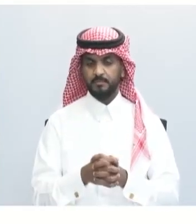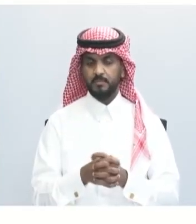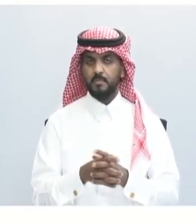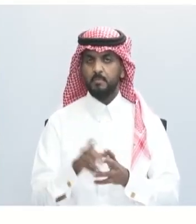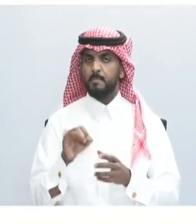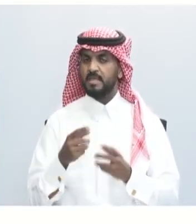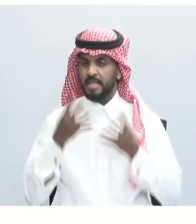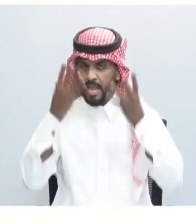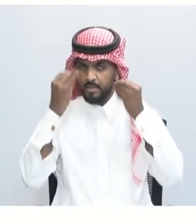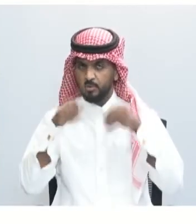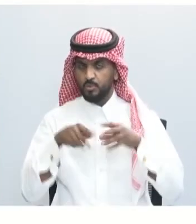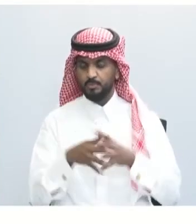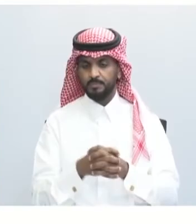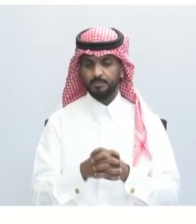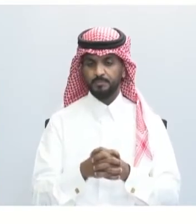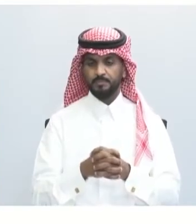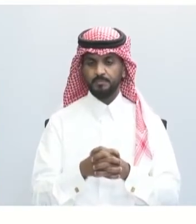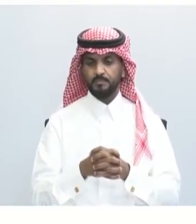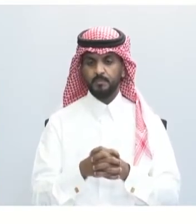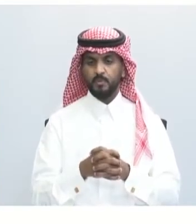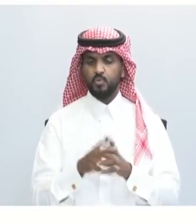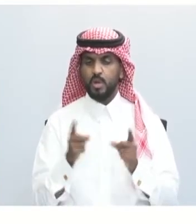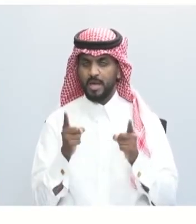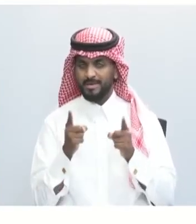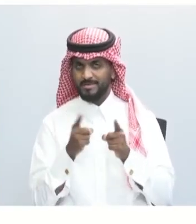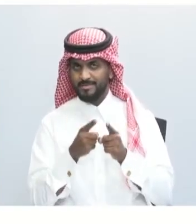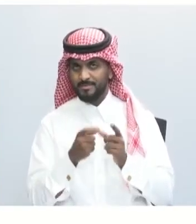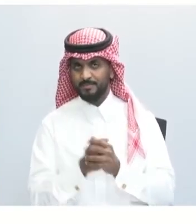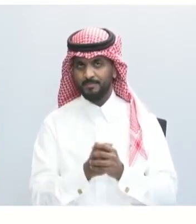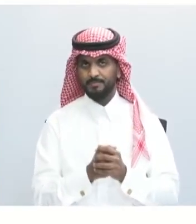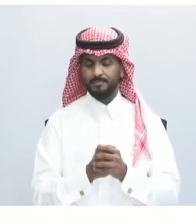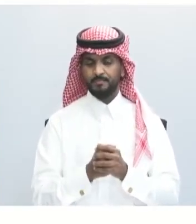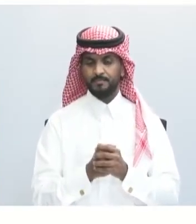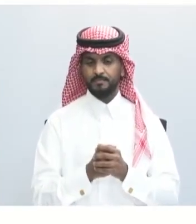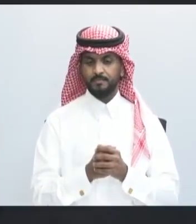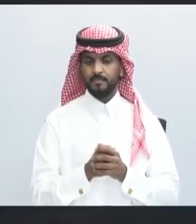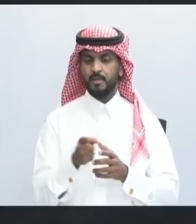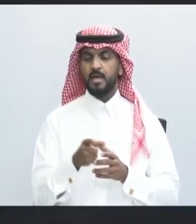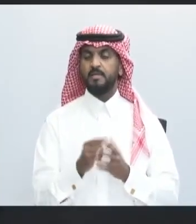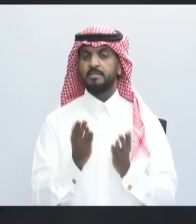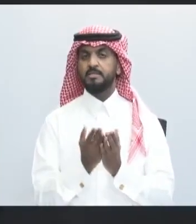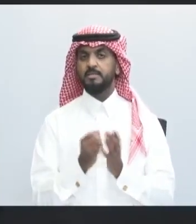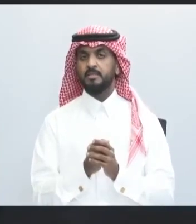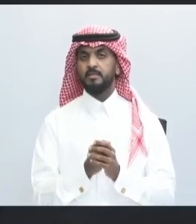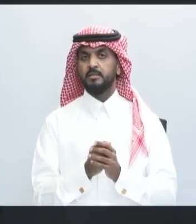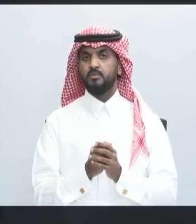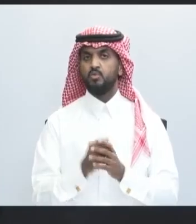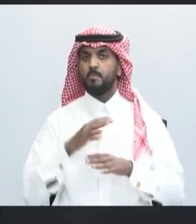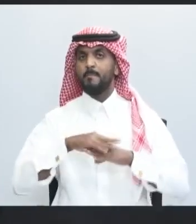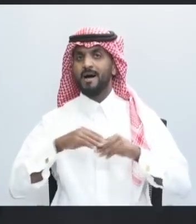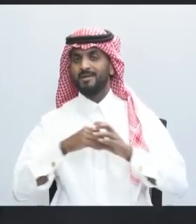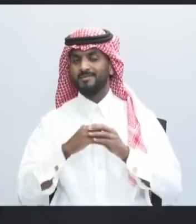تعلمنا هذا اليوم ملخص لحظه ان هذا الدرس يعتمد على مهارات